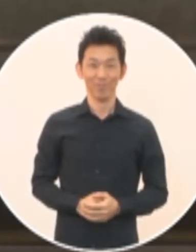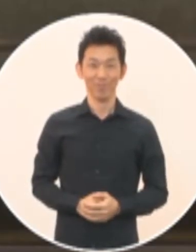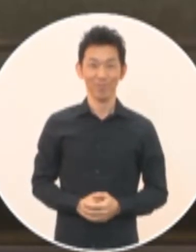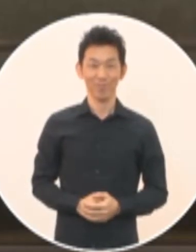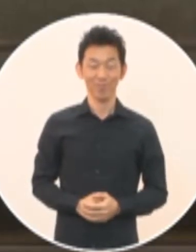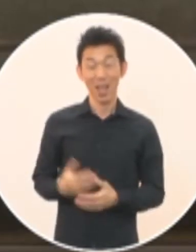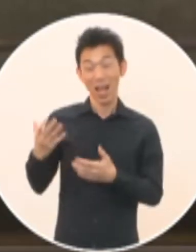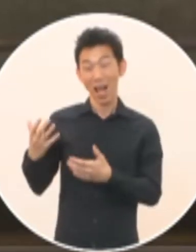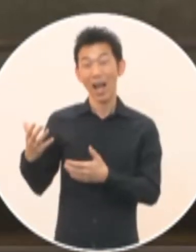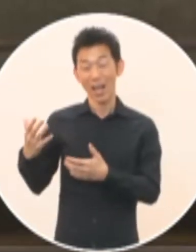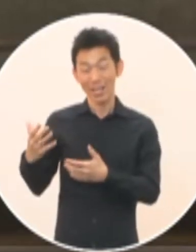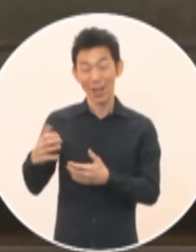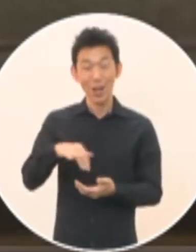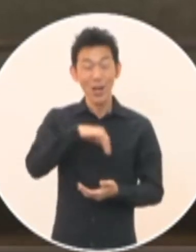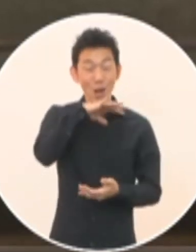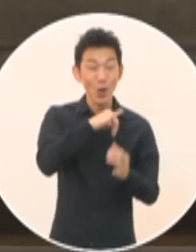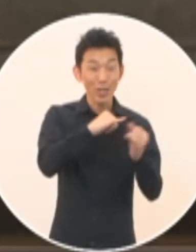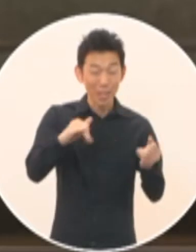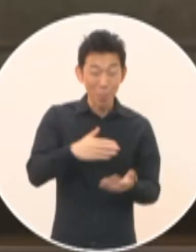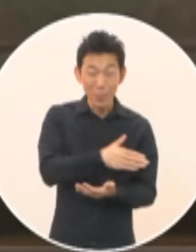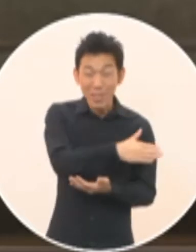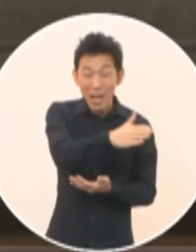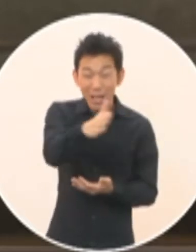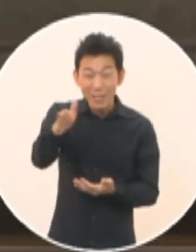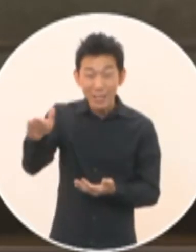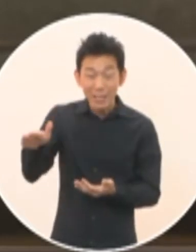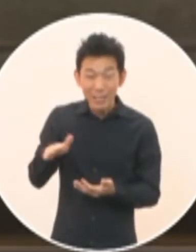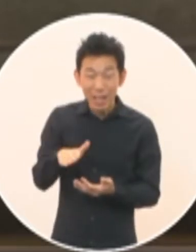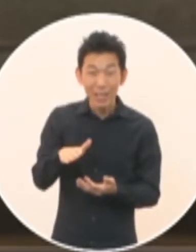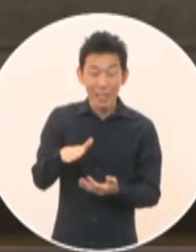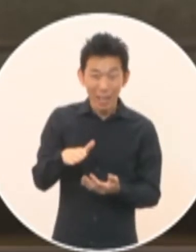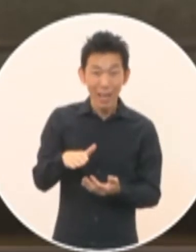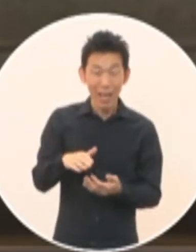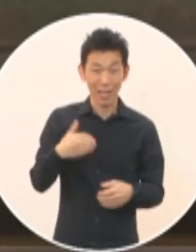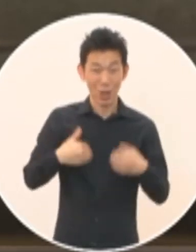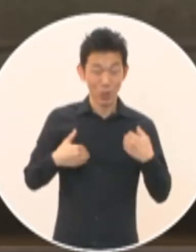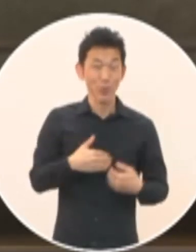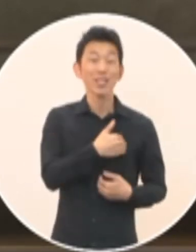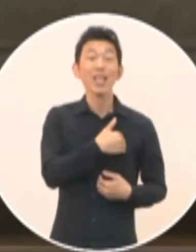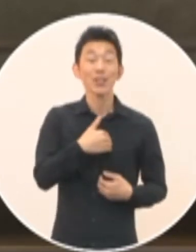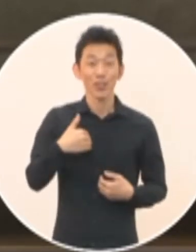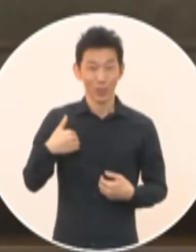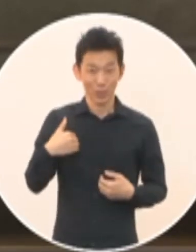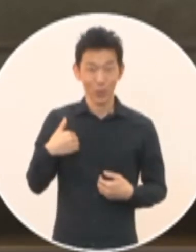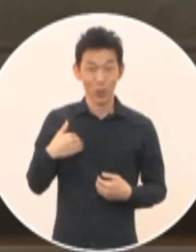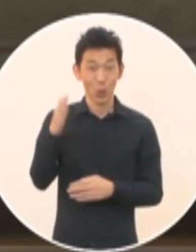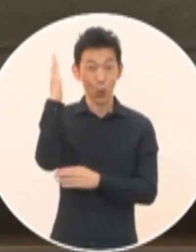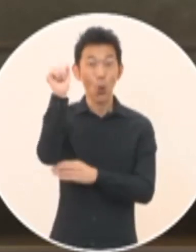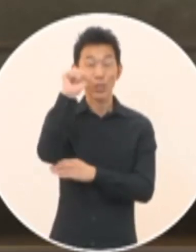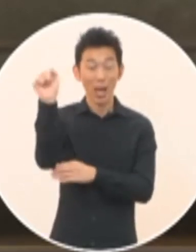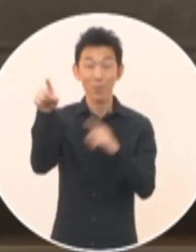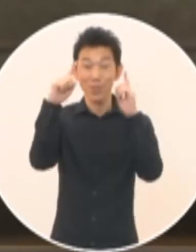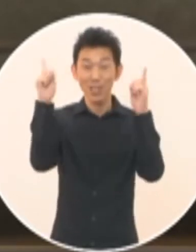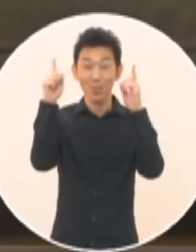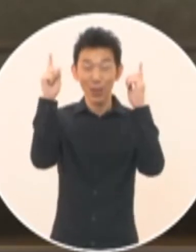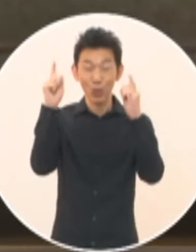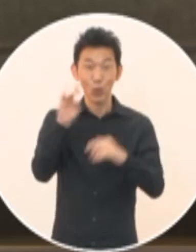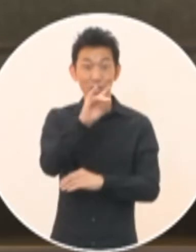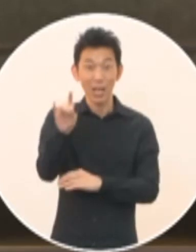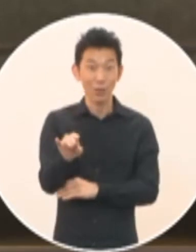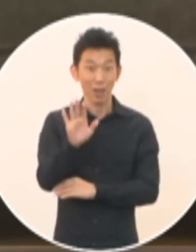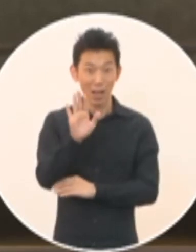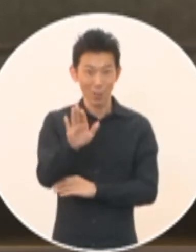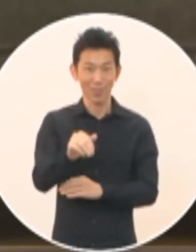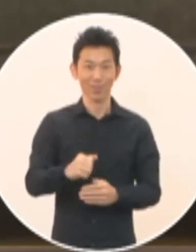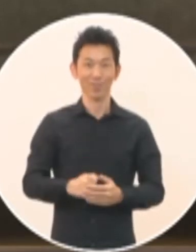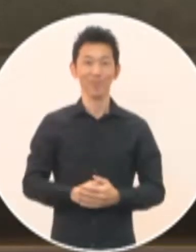赤ちゃんから高齢者の方まで、さまざまな世代の方に楽しんでいただける講座やイベントを企画しております